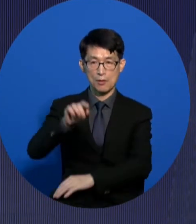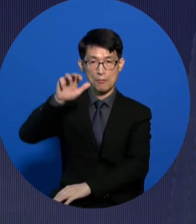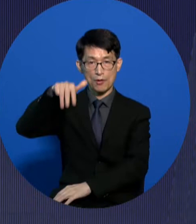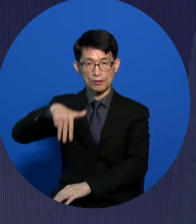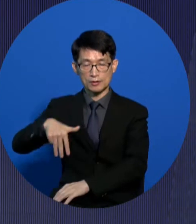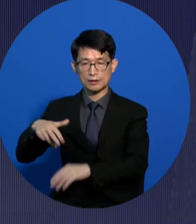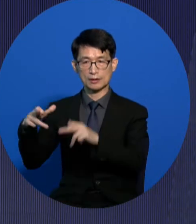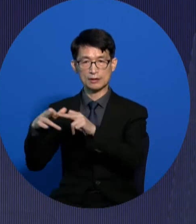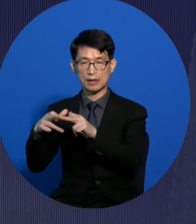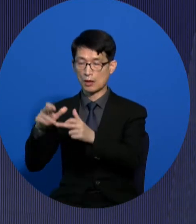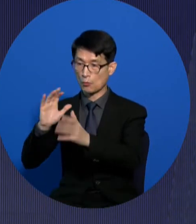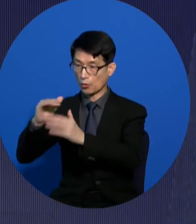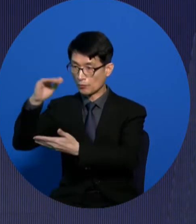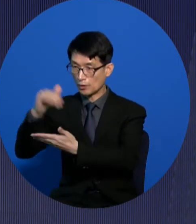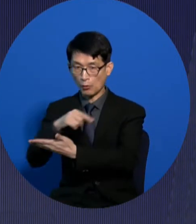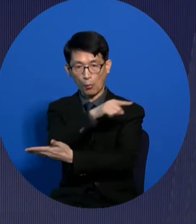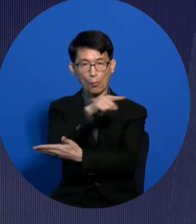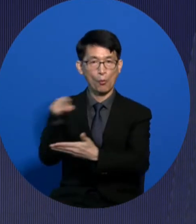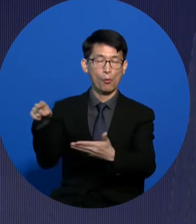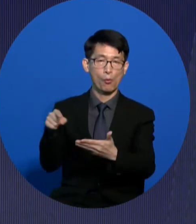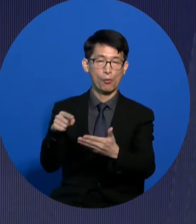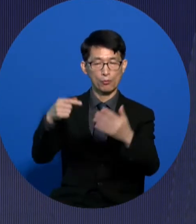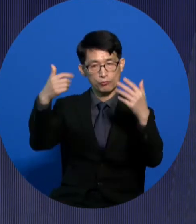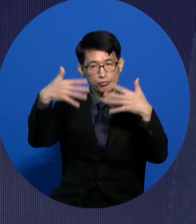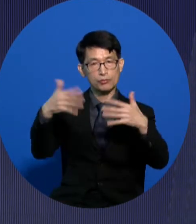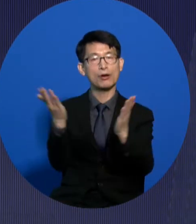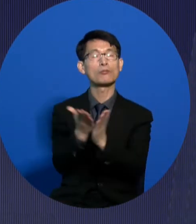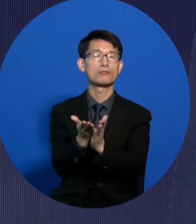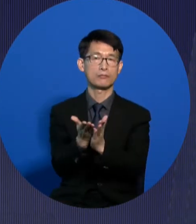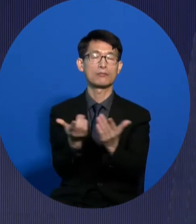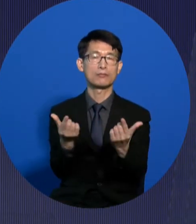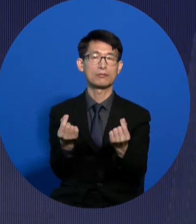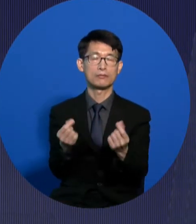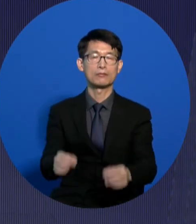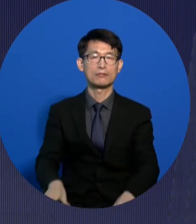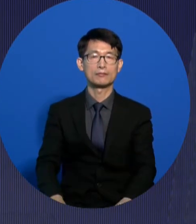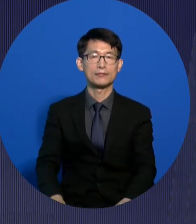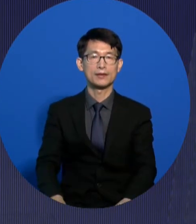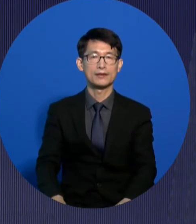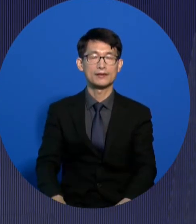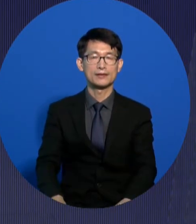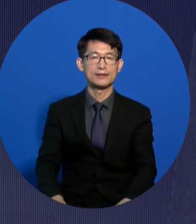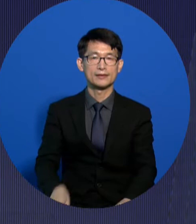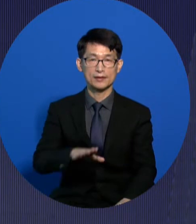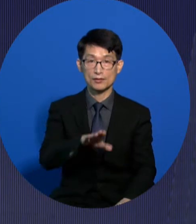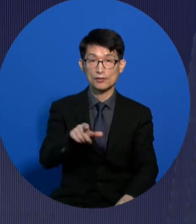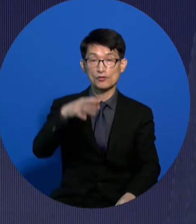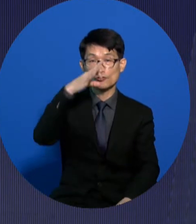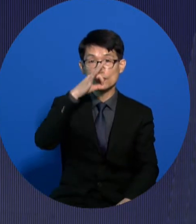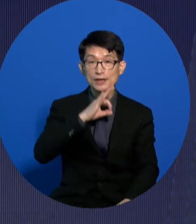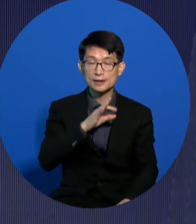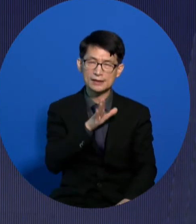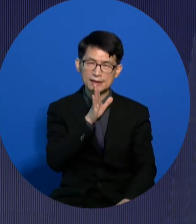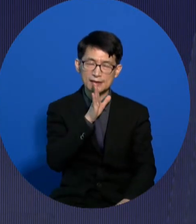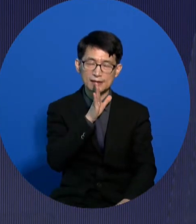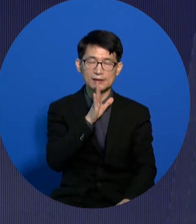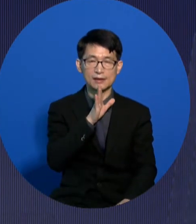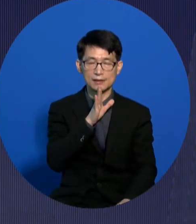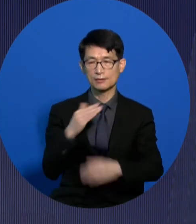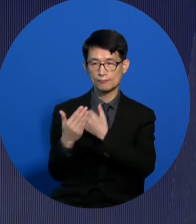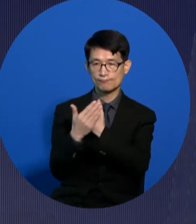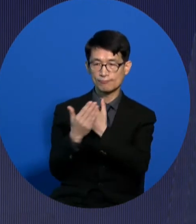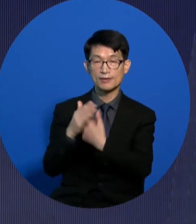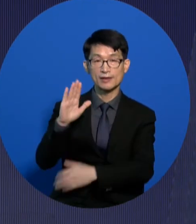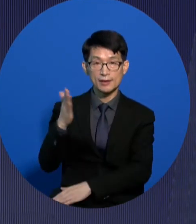주요한 주제로 다루어졌었습니다. 이와 같이 보다 효과적이고 현실적인 제도와 정책